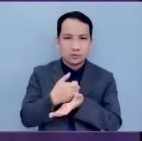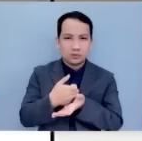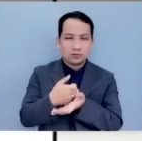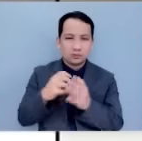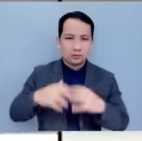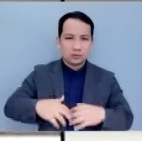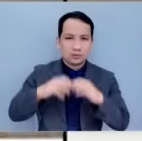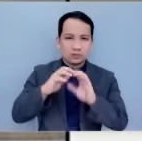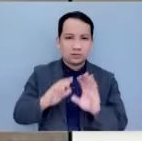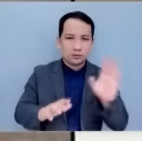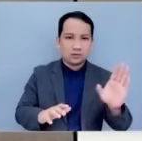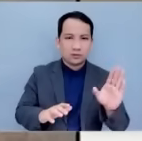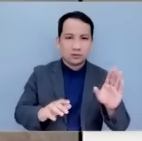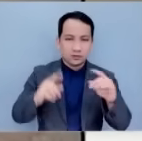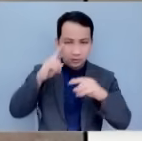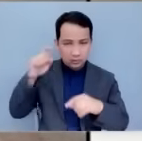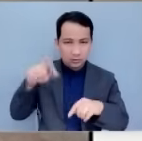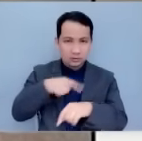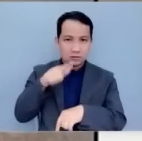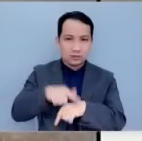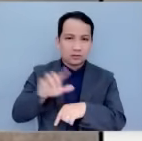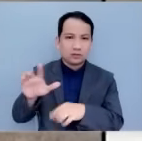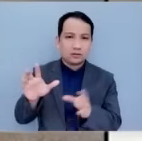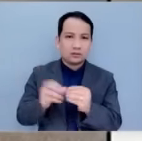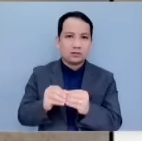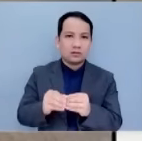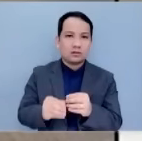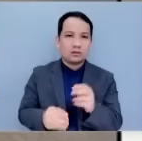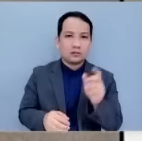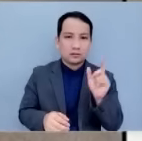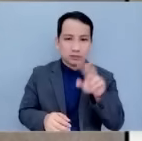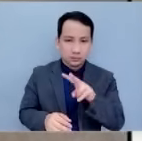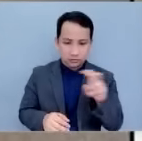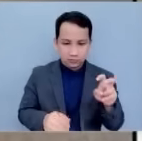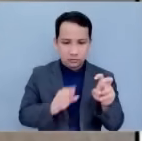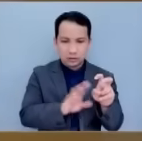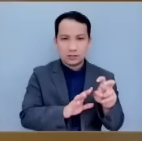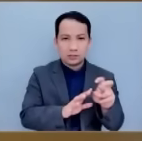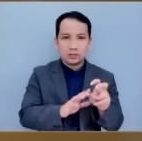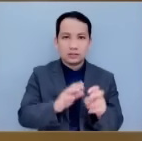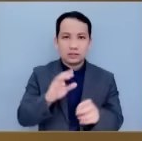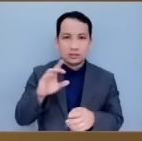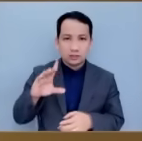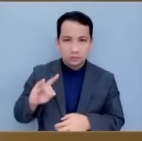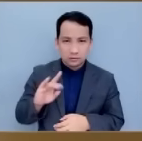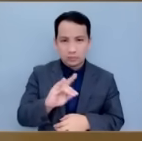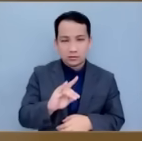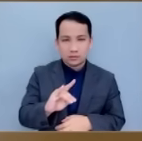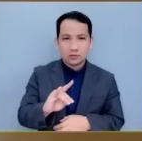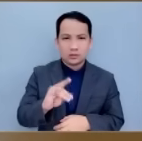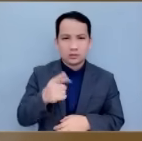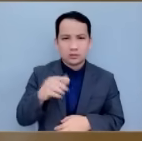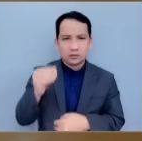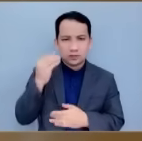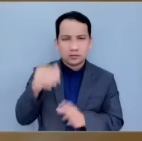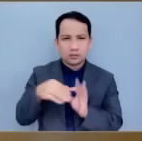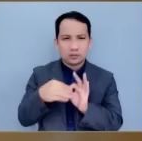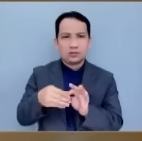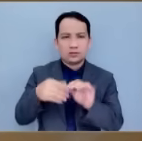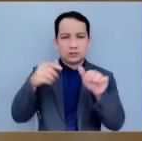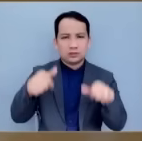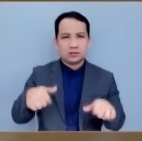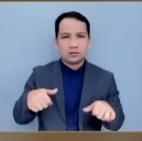kanilang dreamland para sa 200 nilang mga aso. Sa GoFundMe post online ni Fourth Impact